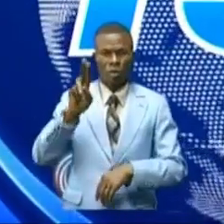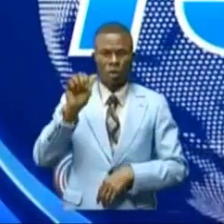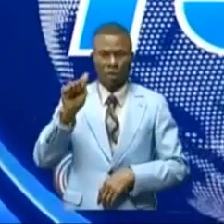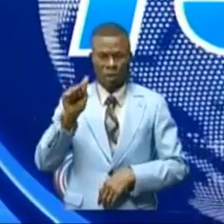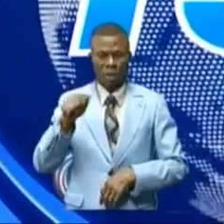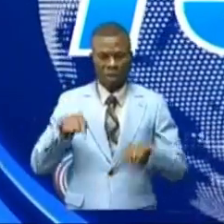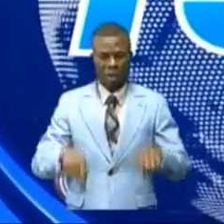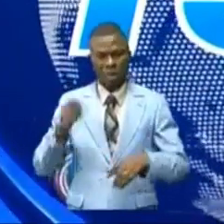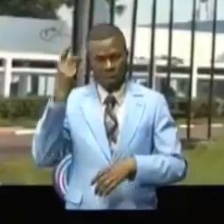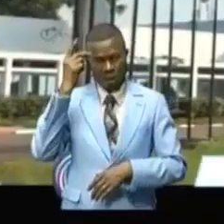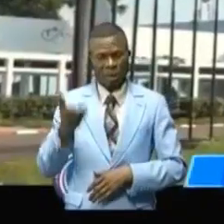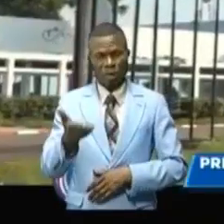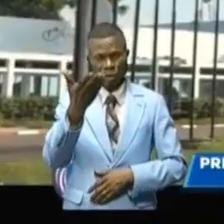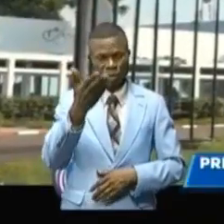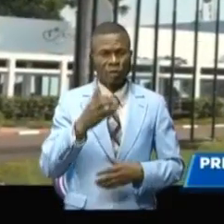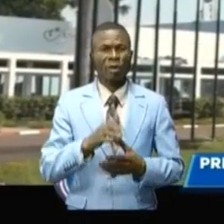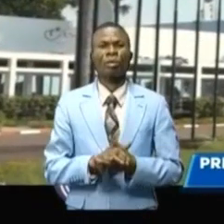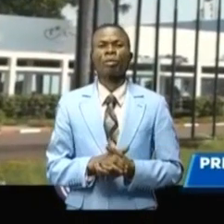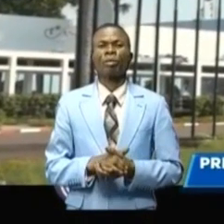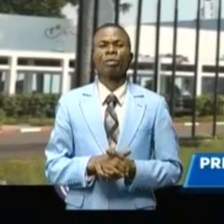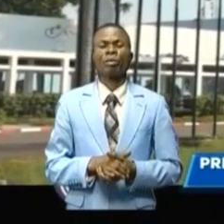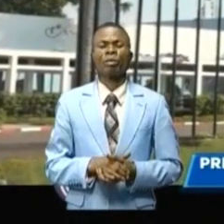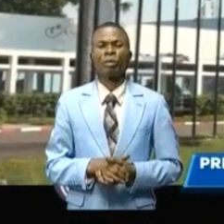à Kinshasa.